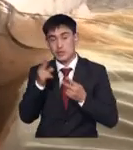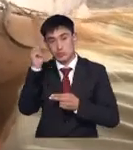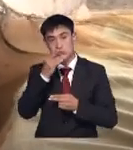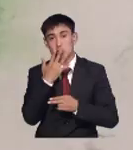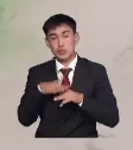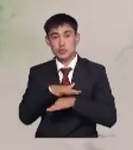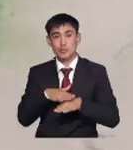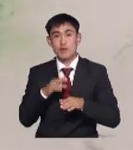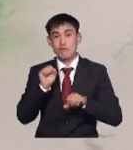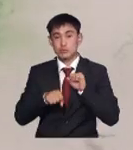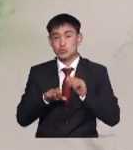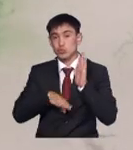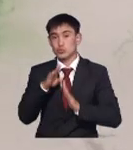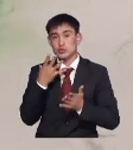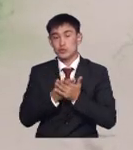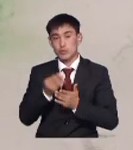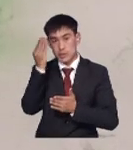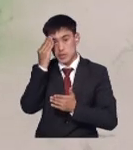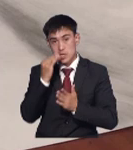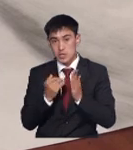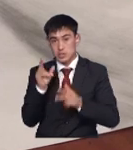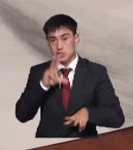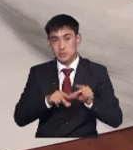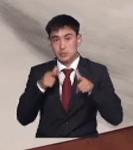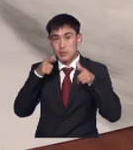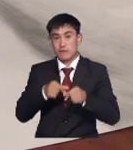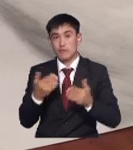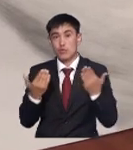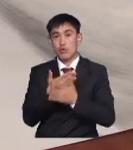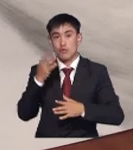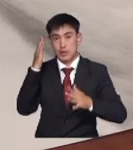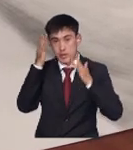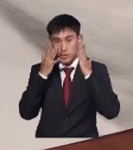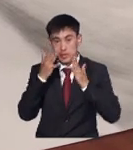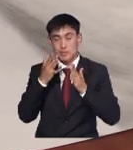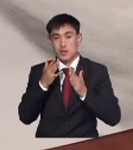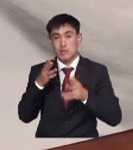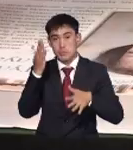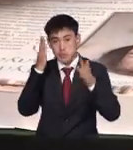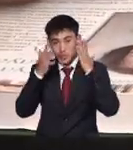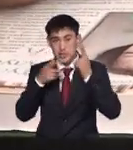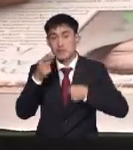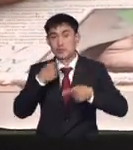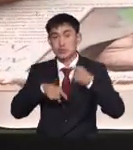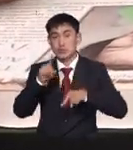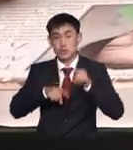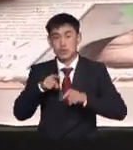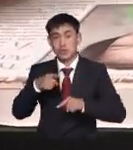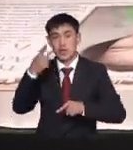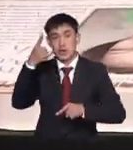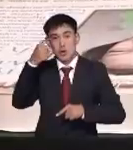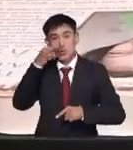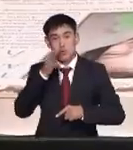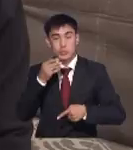рубежом не только возможность улучшить свои навыки но и шанс погрузиться в мир новых идей и тенденций она мечтает вернуться обратно на родину вооружённая